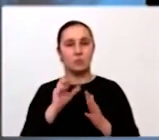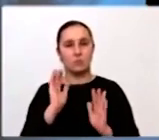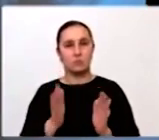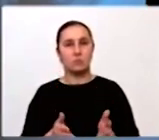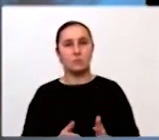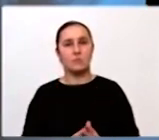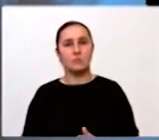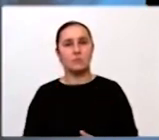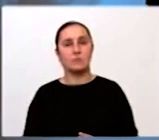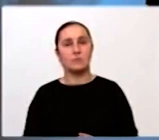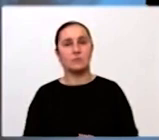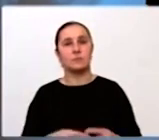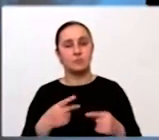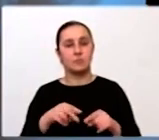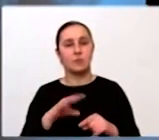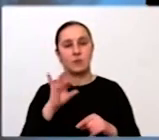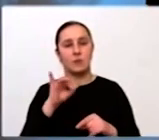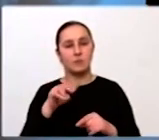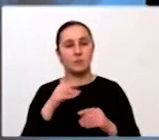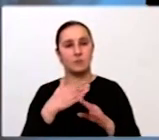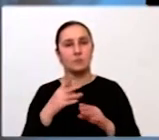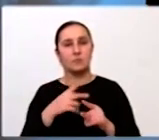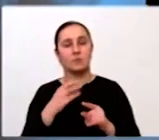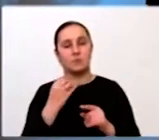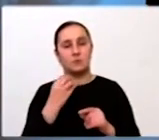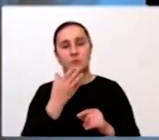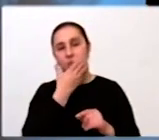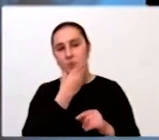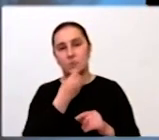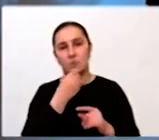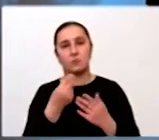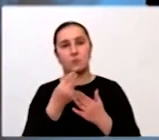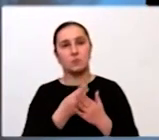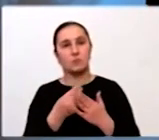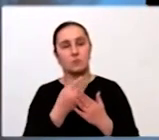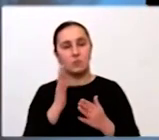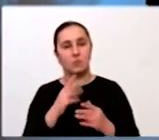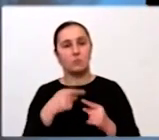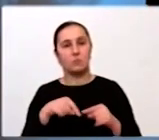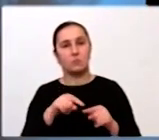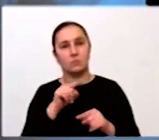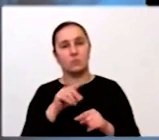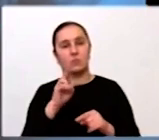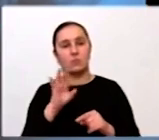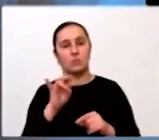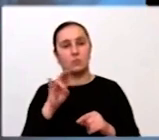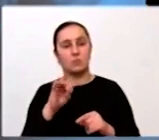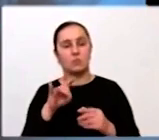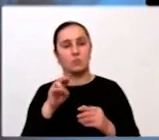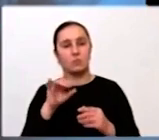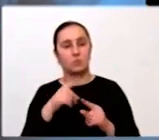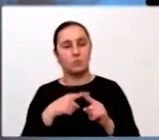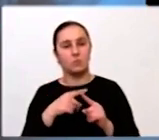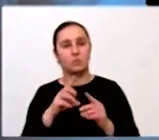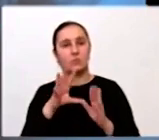edi. Endi esa ip qismini yana ham chiroyliroq qilib chizib olamiz. Bu uchun biz kontr plus tugmalari orqali